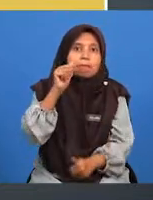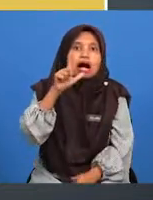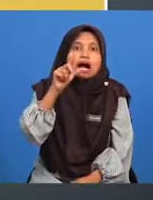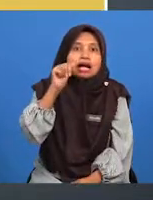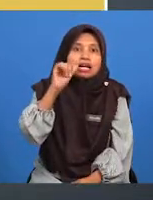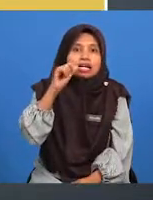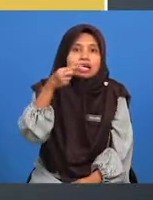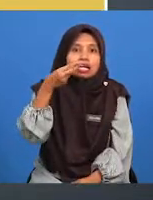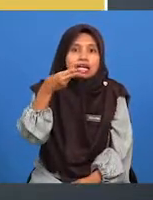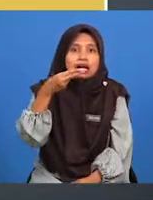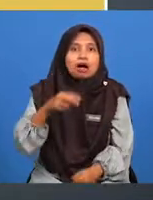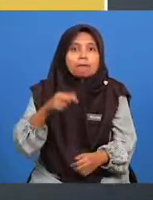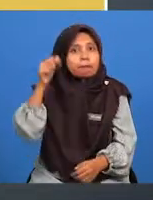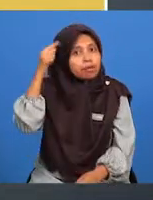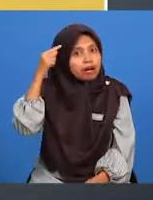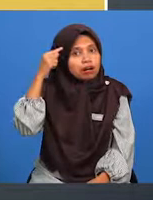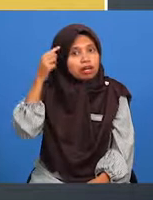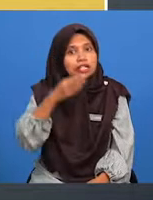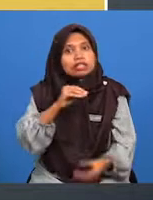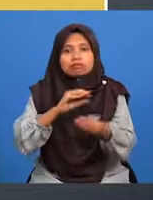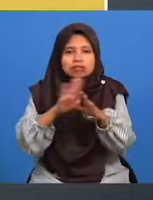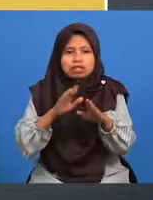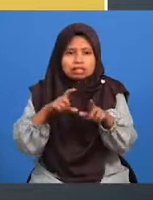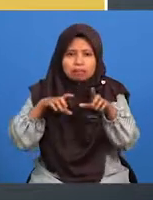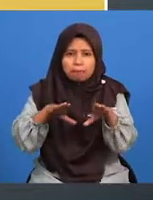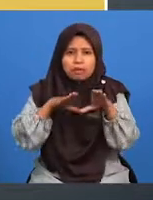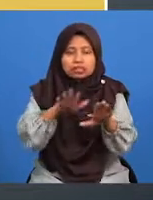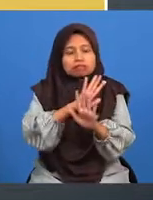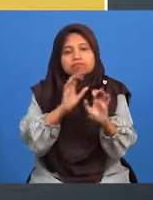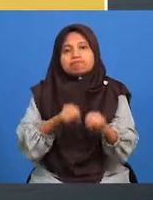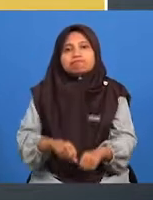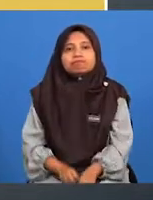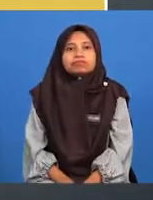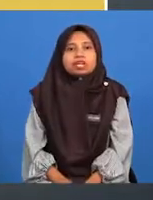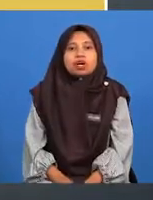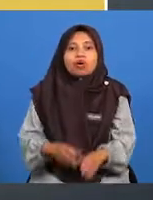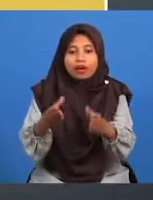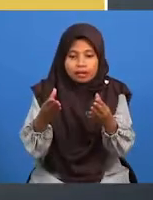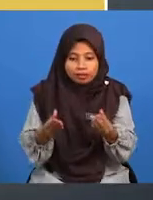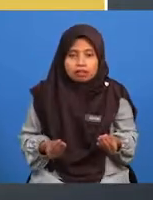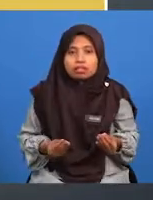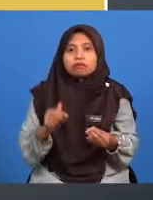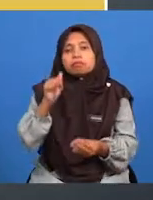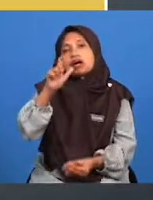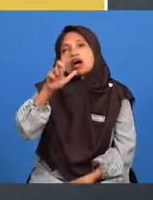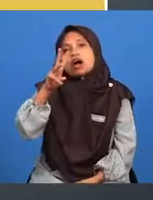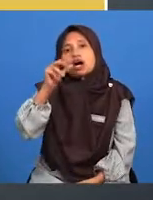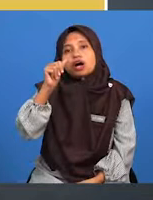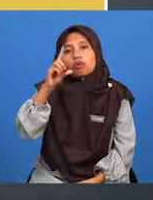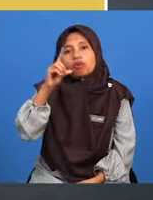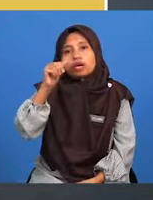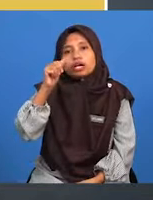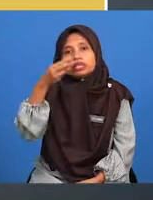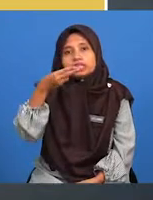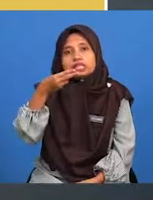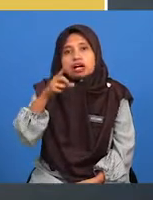tidak dipaksa. Syarat kedua, orang yang menerima al-Wadi'ah mestilah orang yang layak